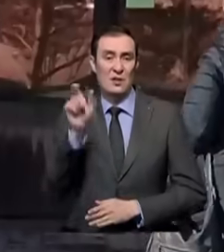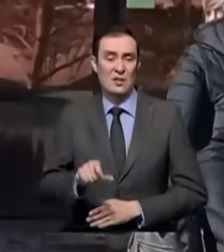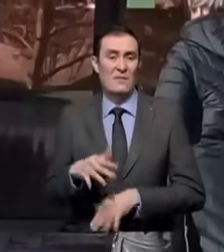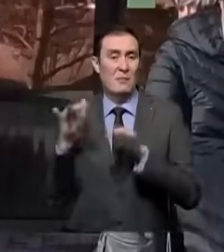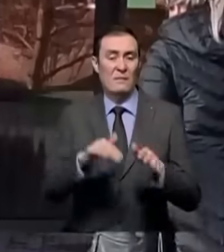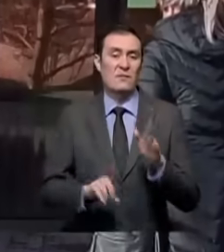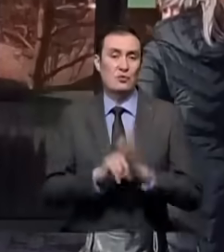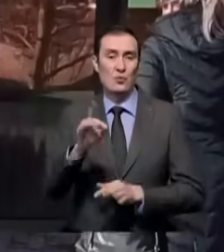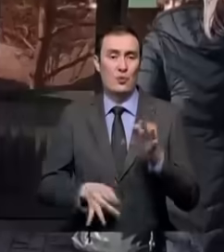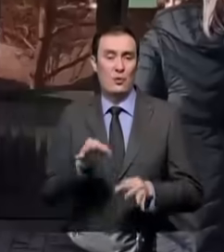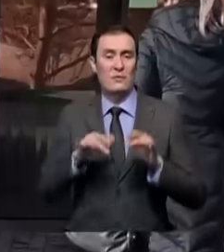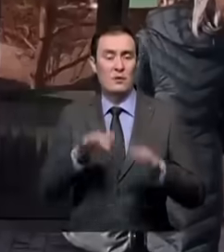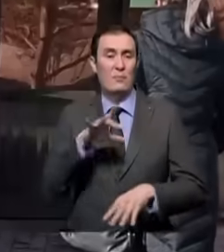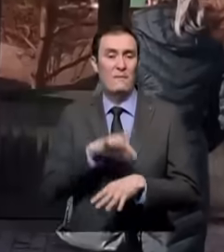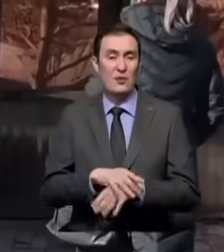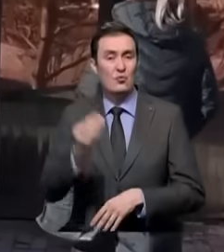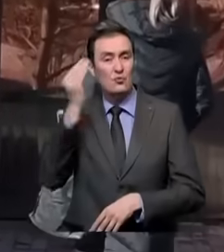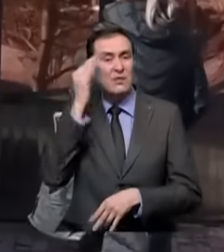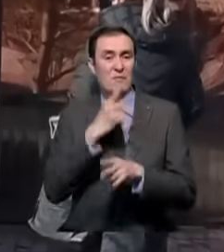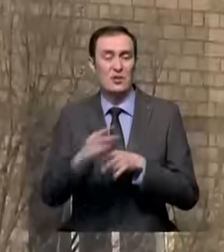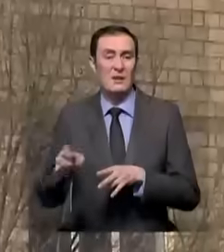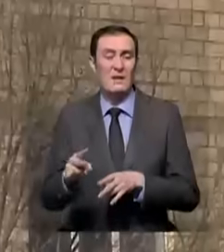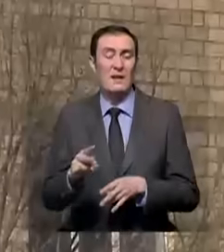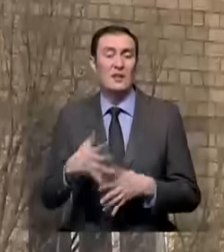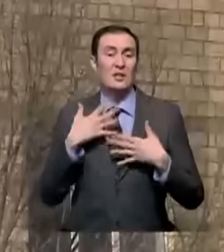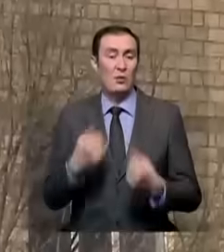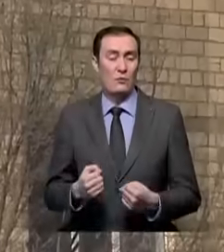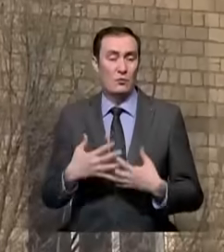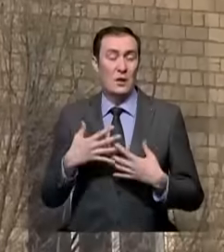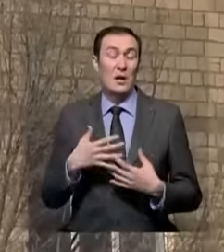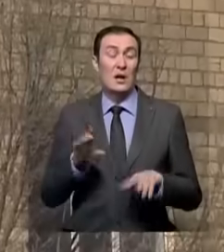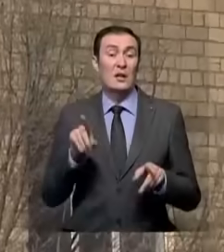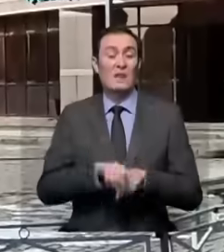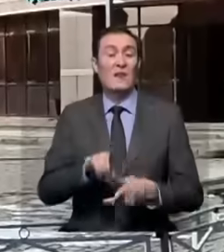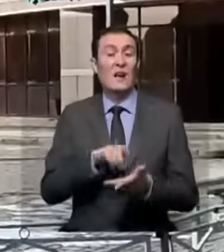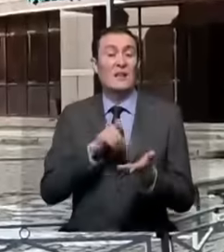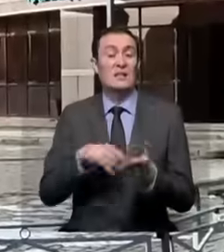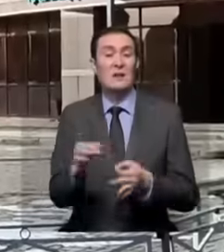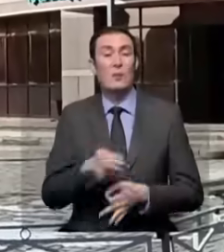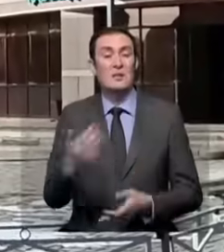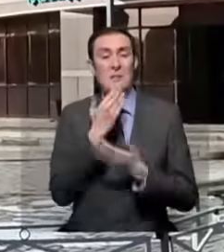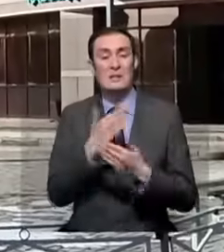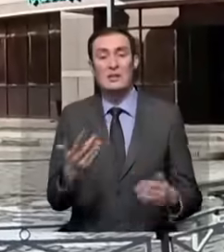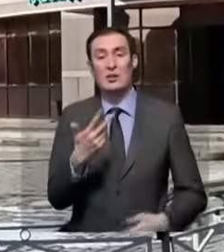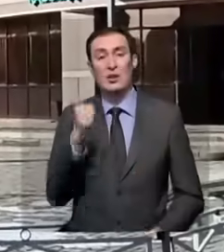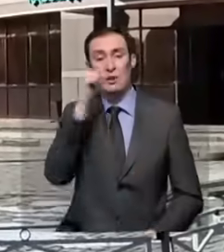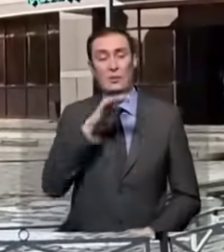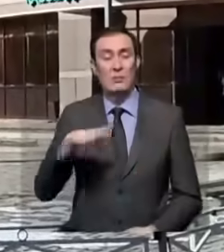нападавшего. Возбуждено уголовное дело по факту умышленного причинения вреда здоровью. Между тем, только в Карагандинской области за последние